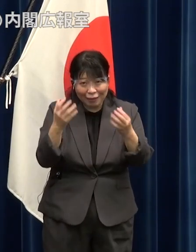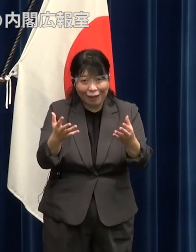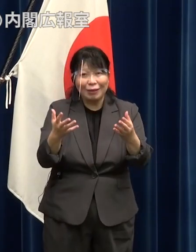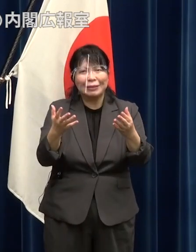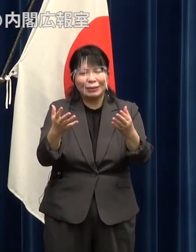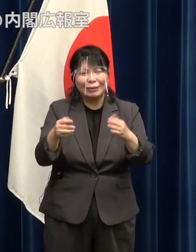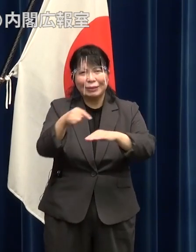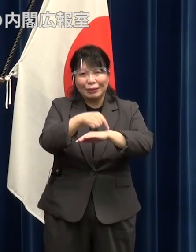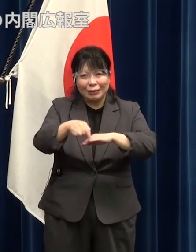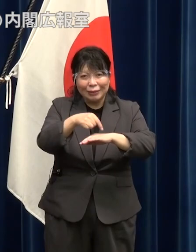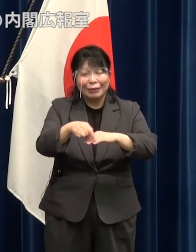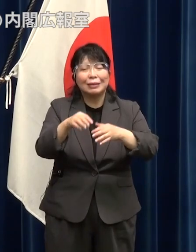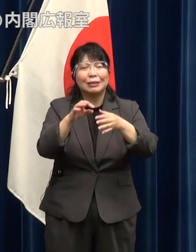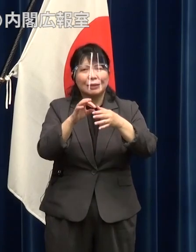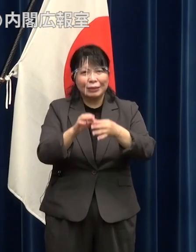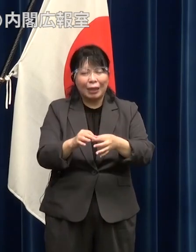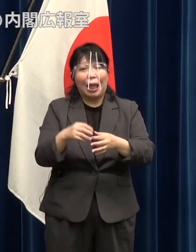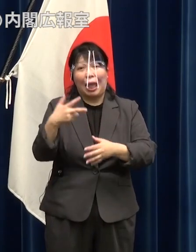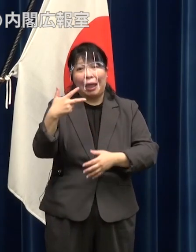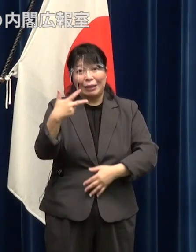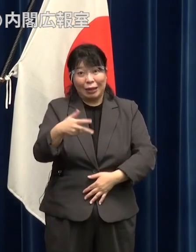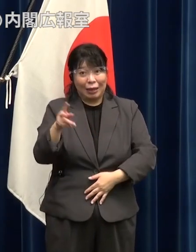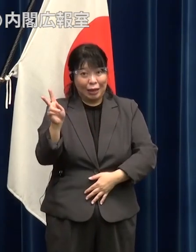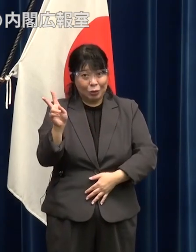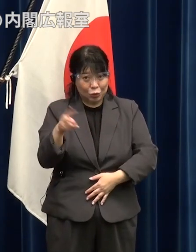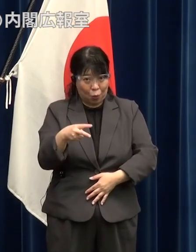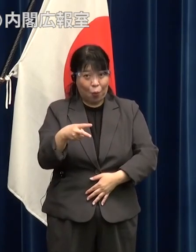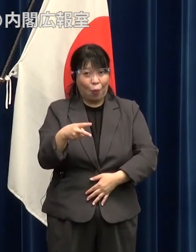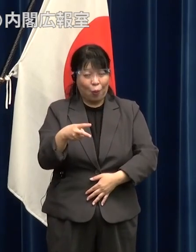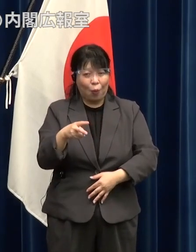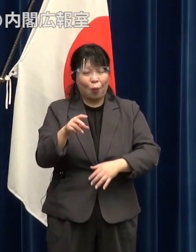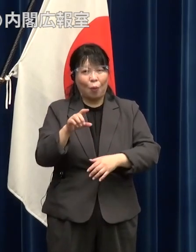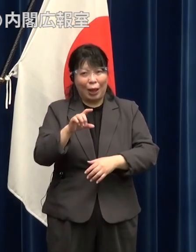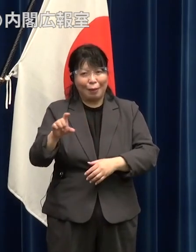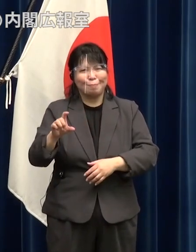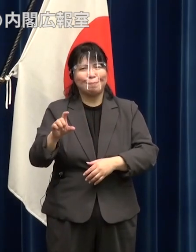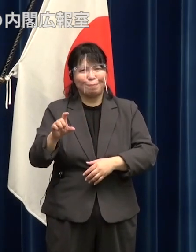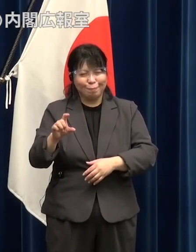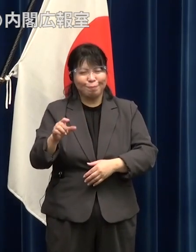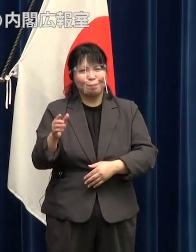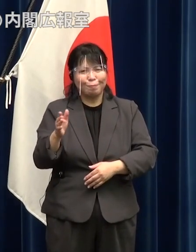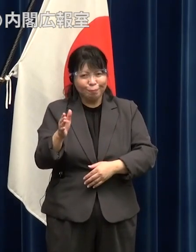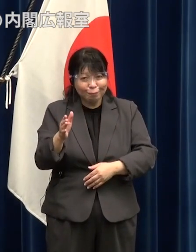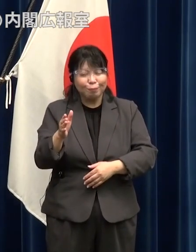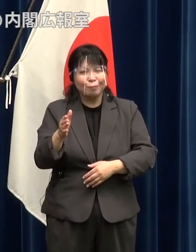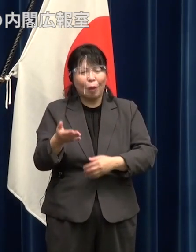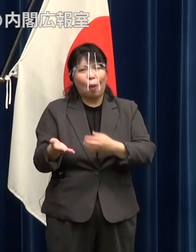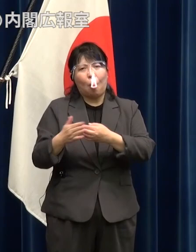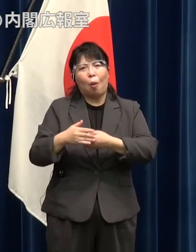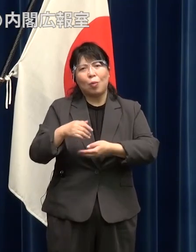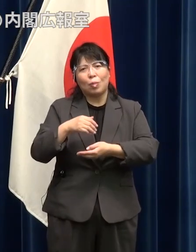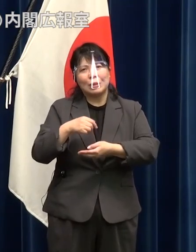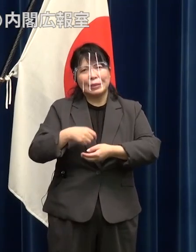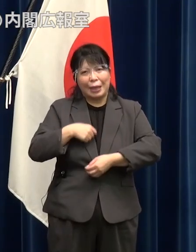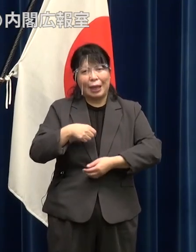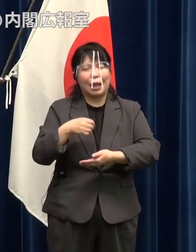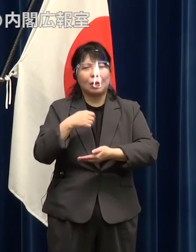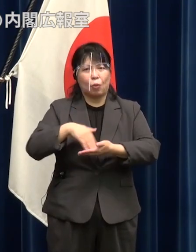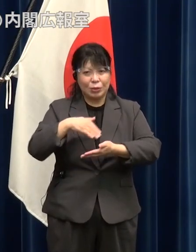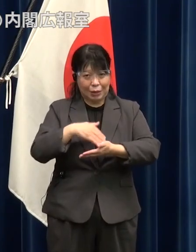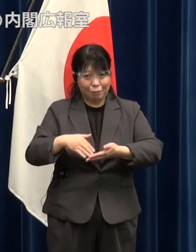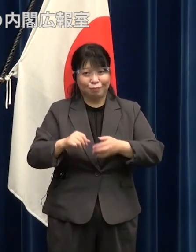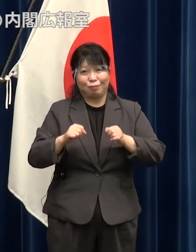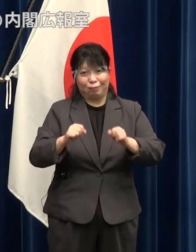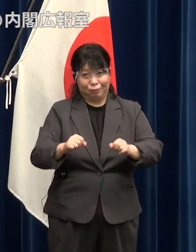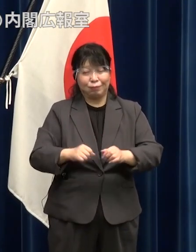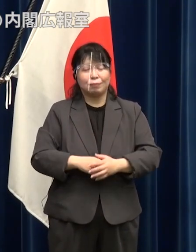を7兆円規模の補正予算で支援をいたします。官民連携による投